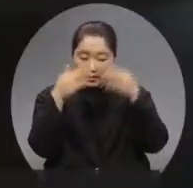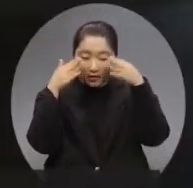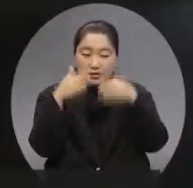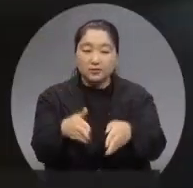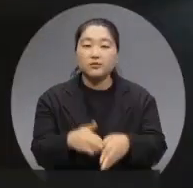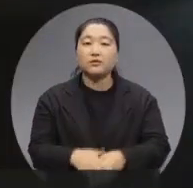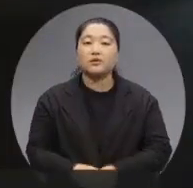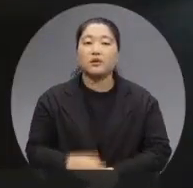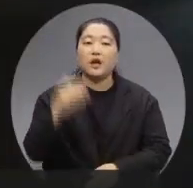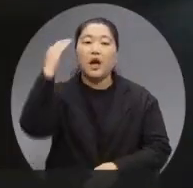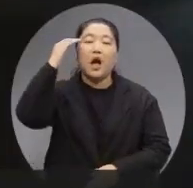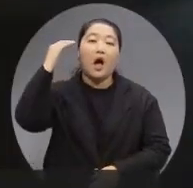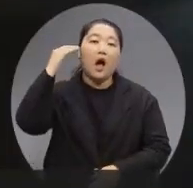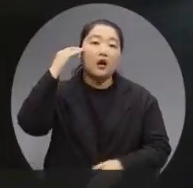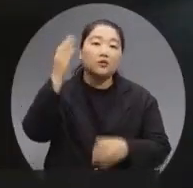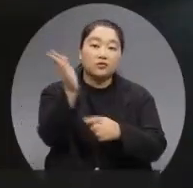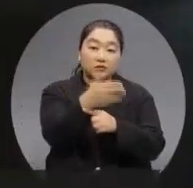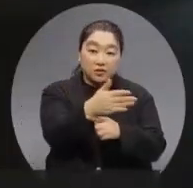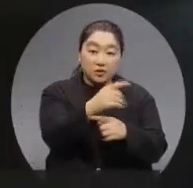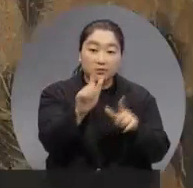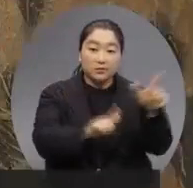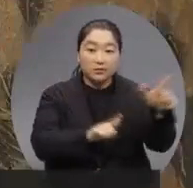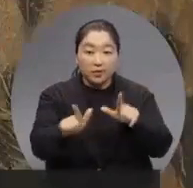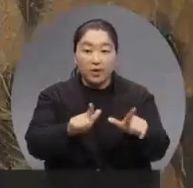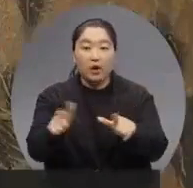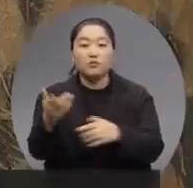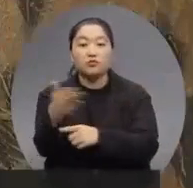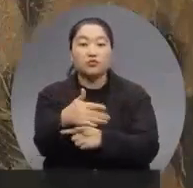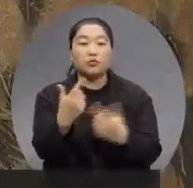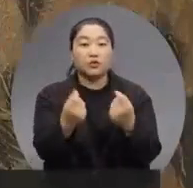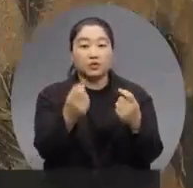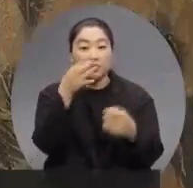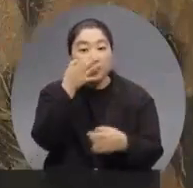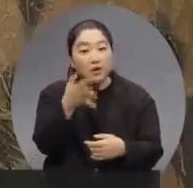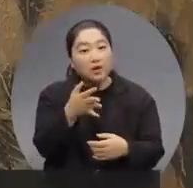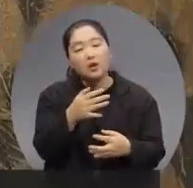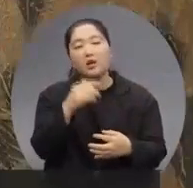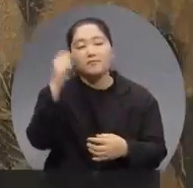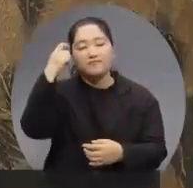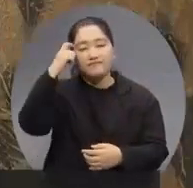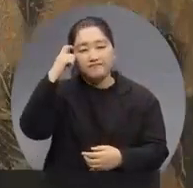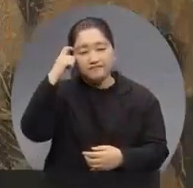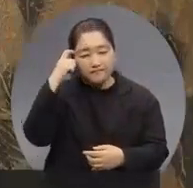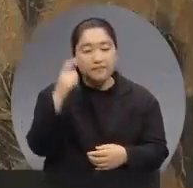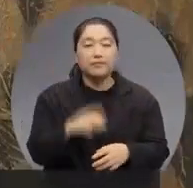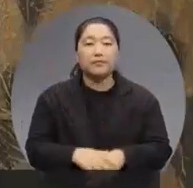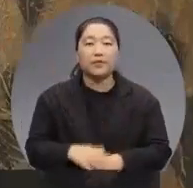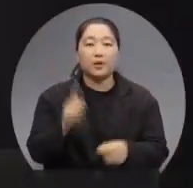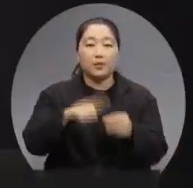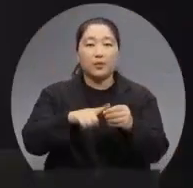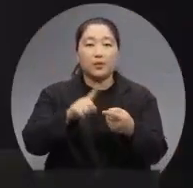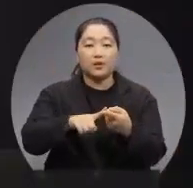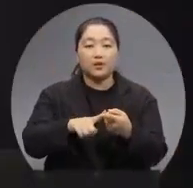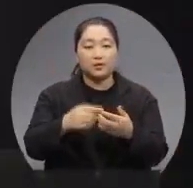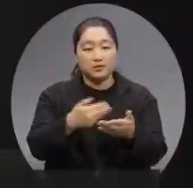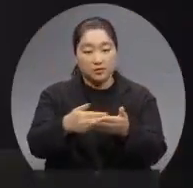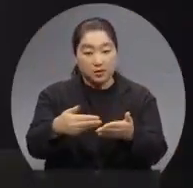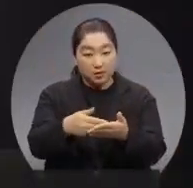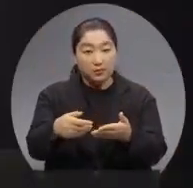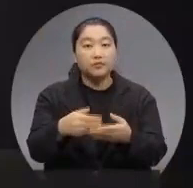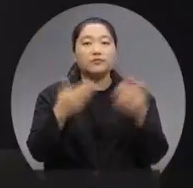하고 태극 무늬로 또는 물고기 때로 보이게 해석의 여지를 남겨 놓는 등 보리에 대한 작품 세계를